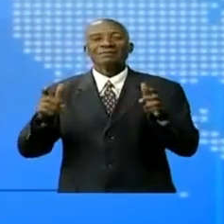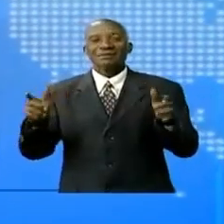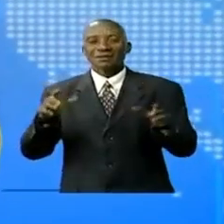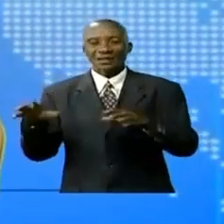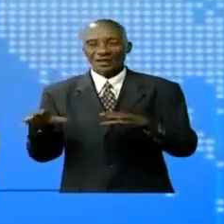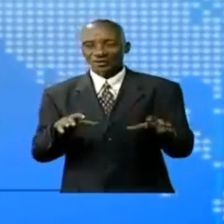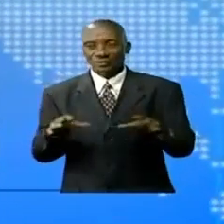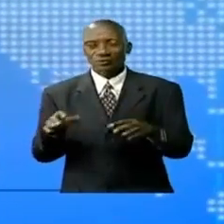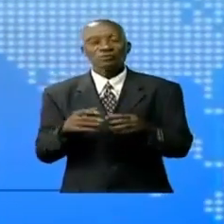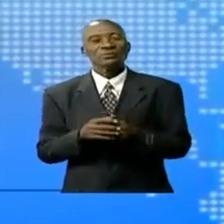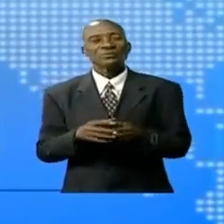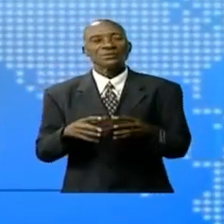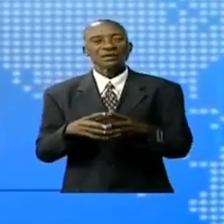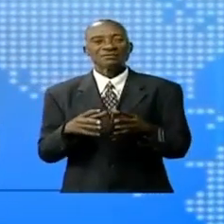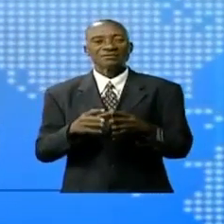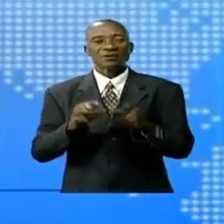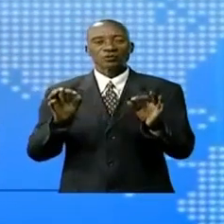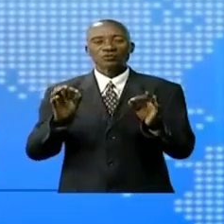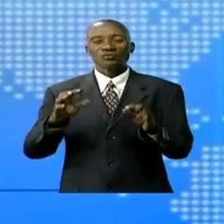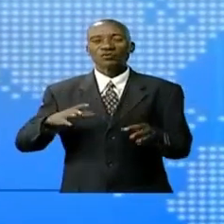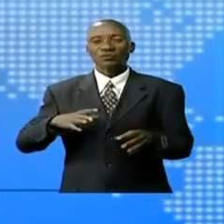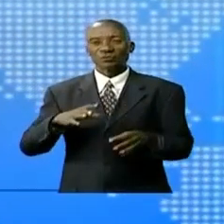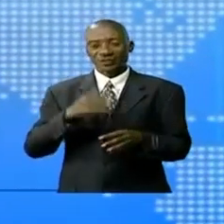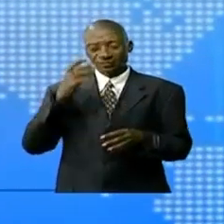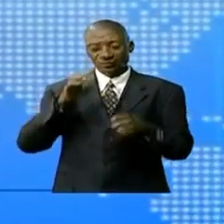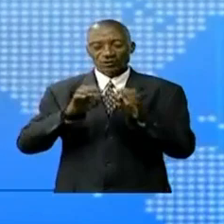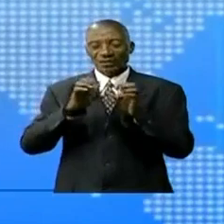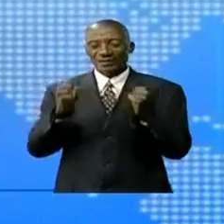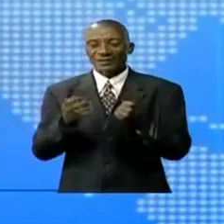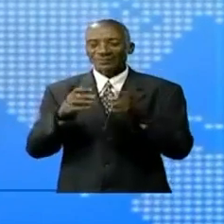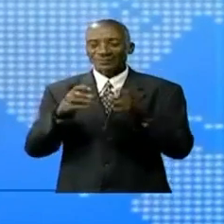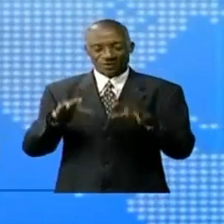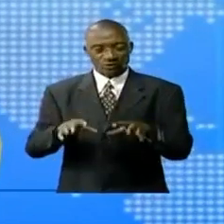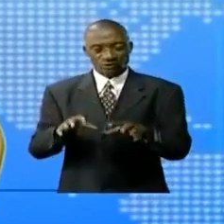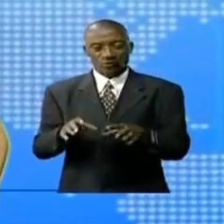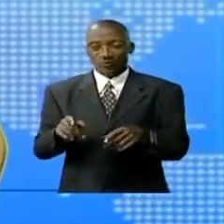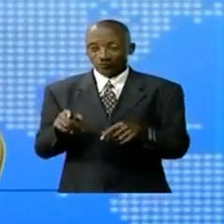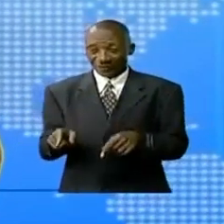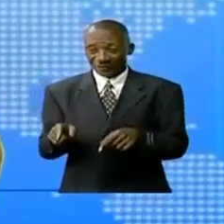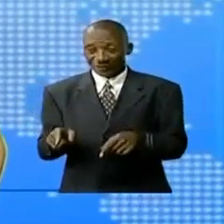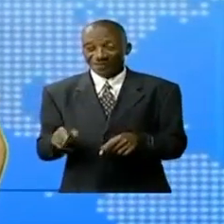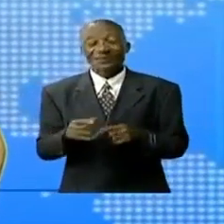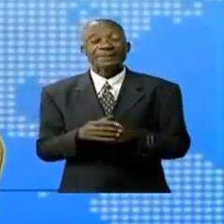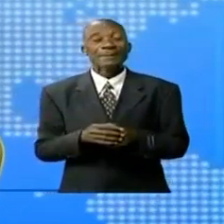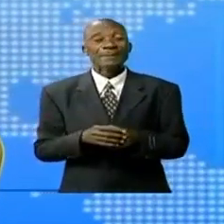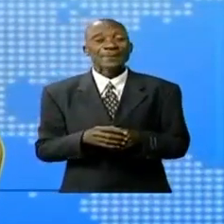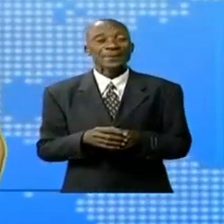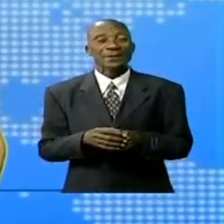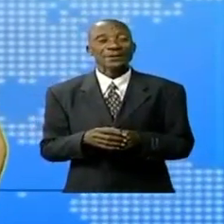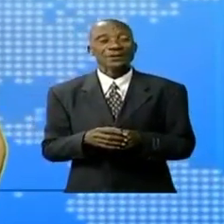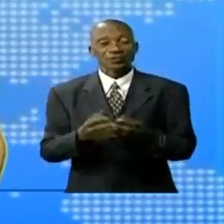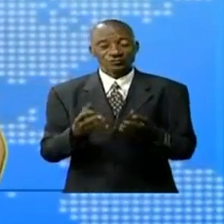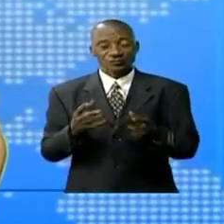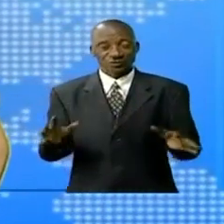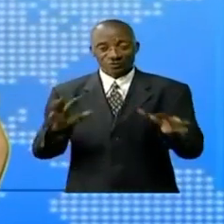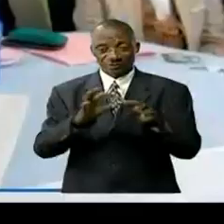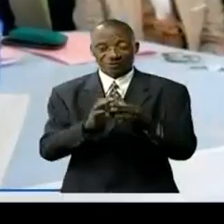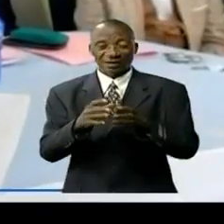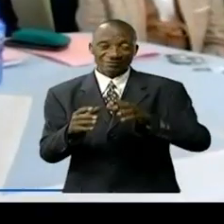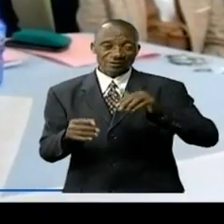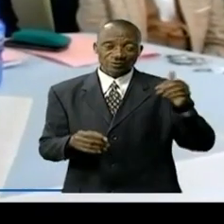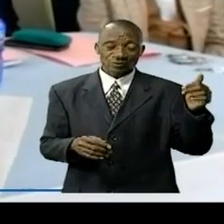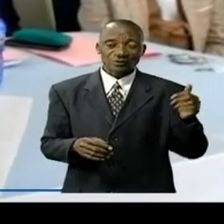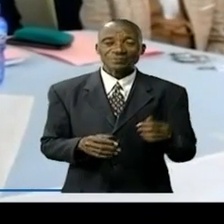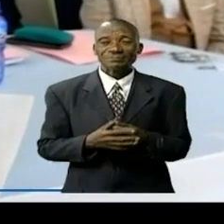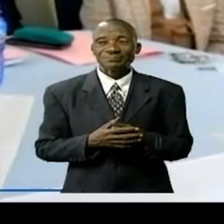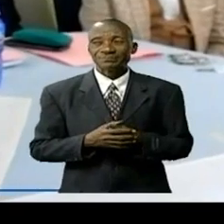nouveau comité de la Fédération des entreprises du Congo Sud de Kivu, dirigé par Bai Dina Mirindi. Suivez. Une grande